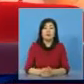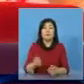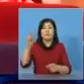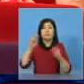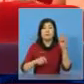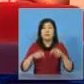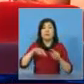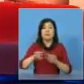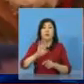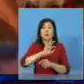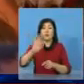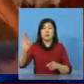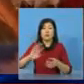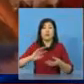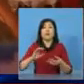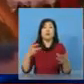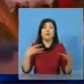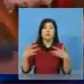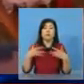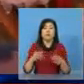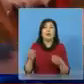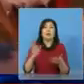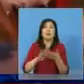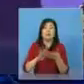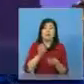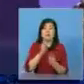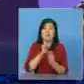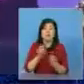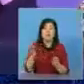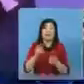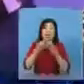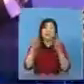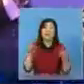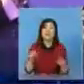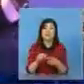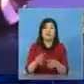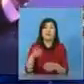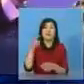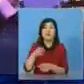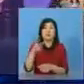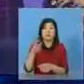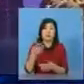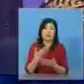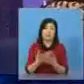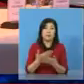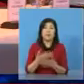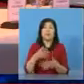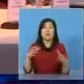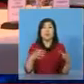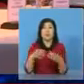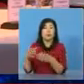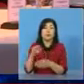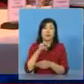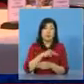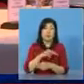үздік өнерпаздар бағалы сыйлықтармен, сертификаттармен марапатталады. Айта кетейік, облыста 1200-ге жуық клуб жұмыс істейді. Өнер